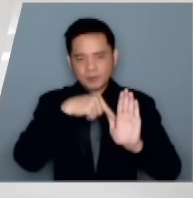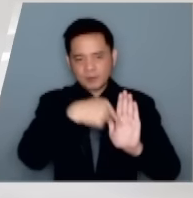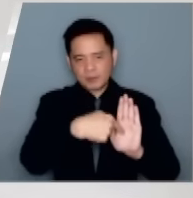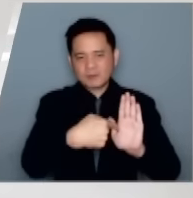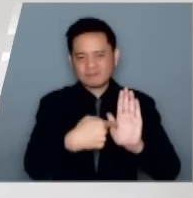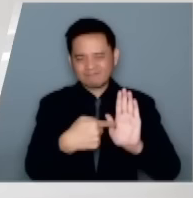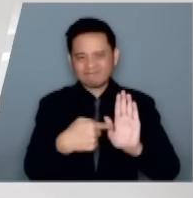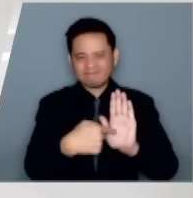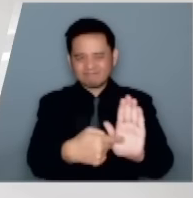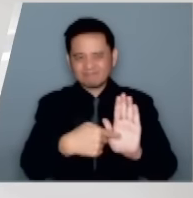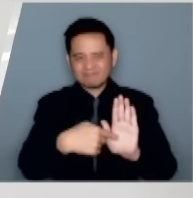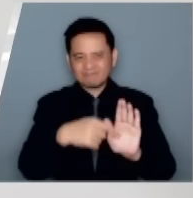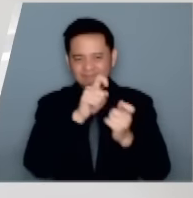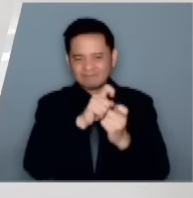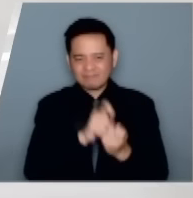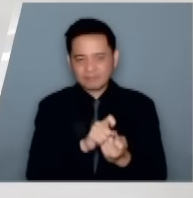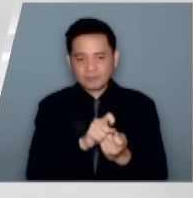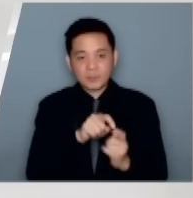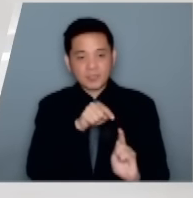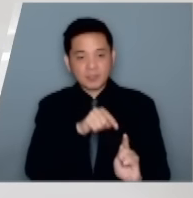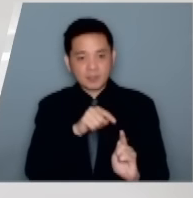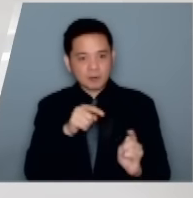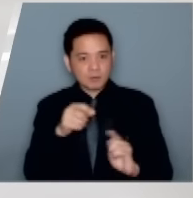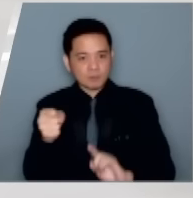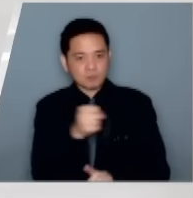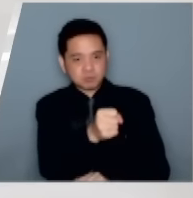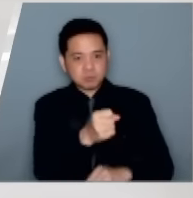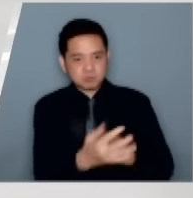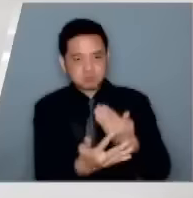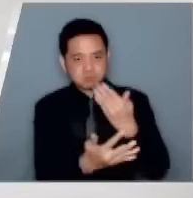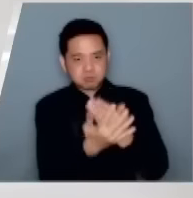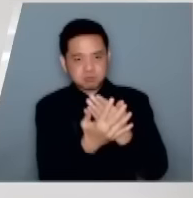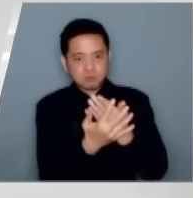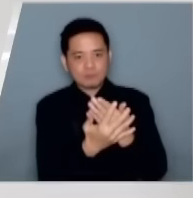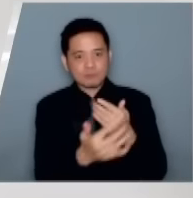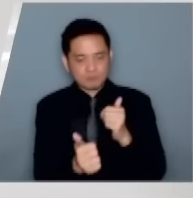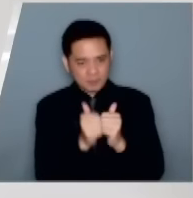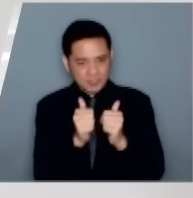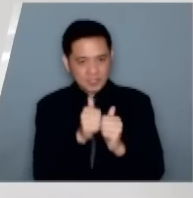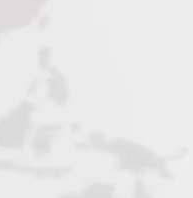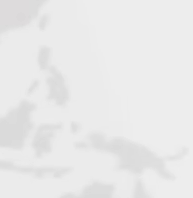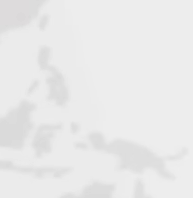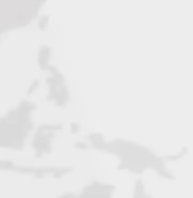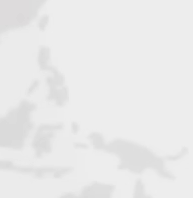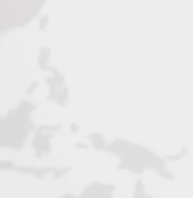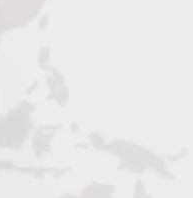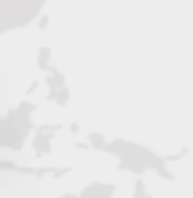estafa na isinampa sa aktor at may kaparusahang life imprisonment.